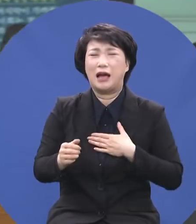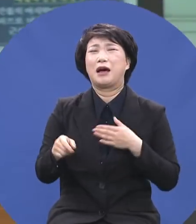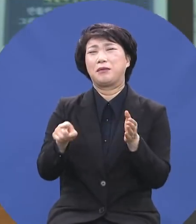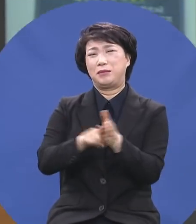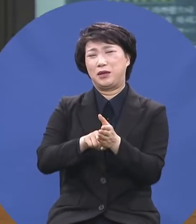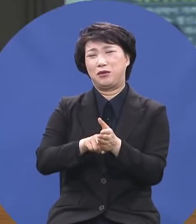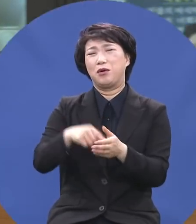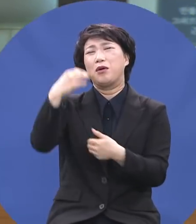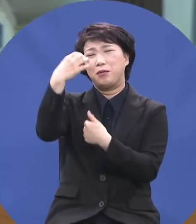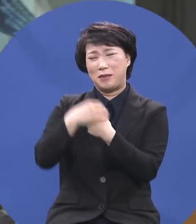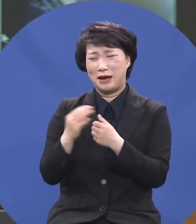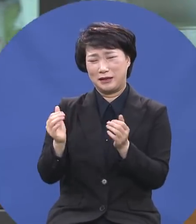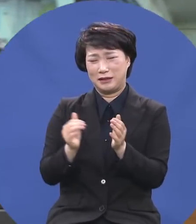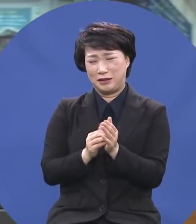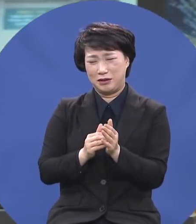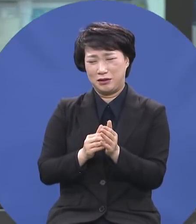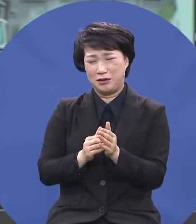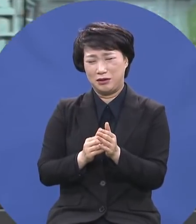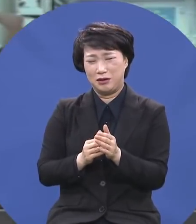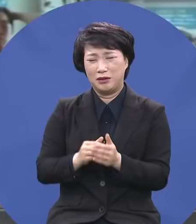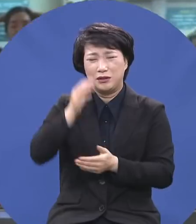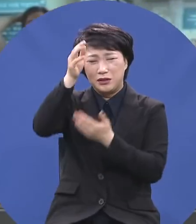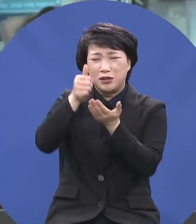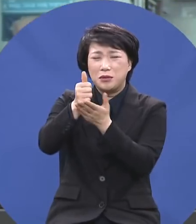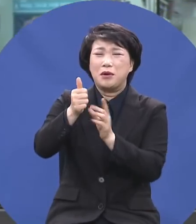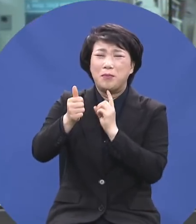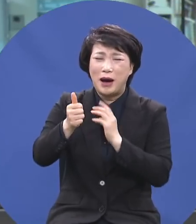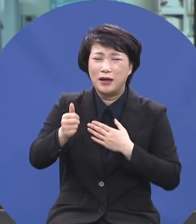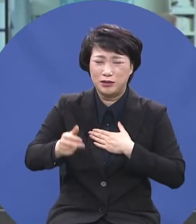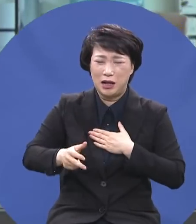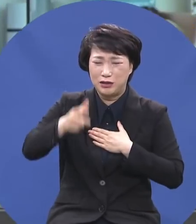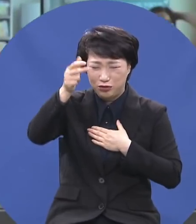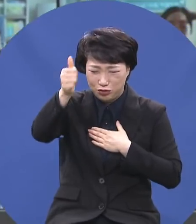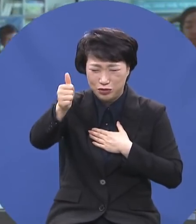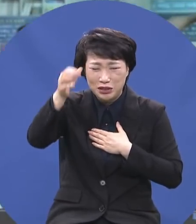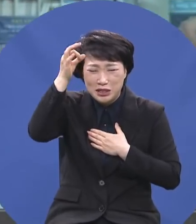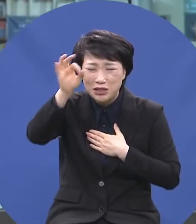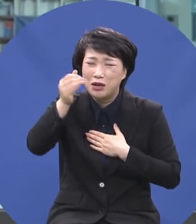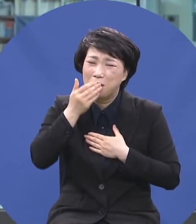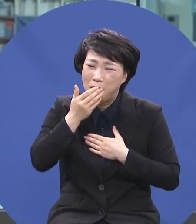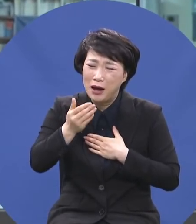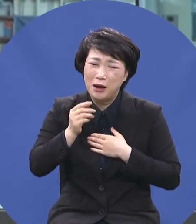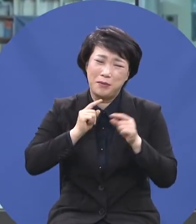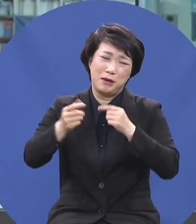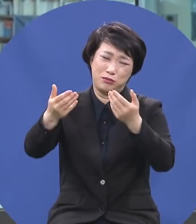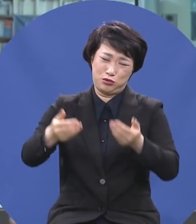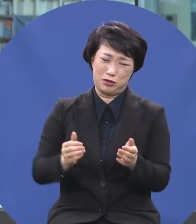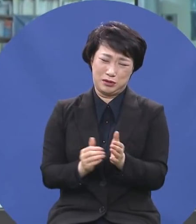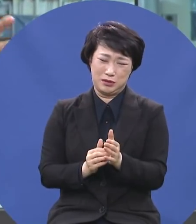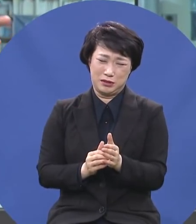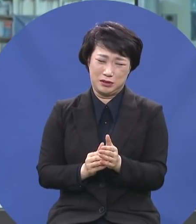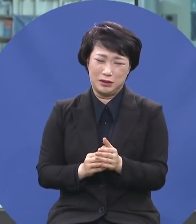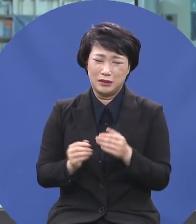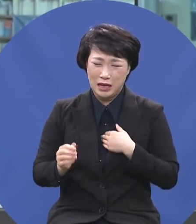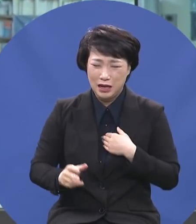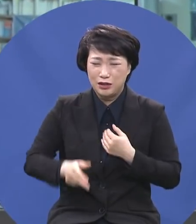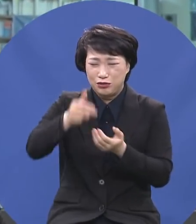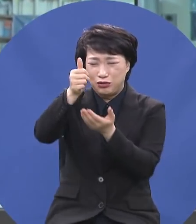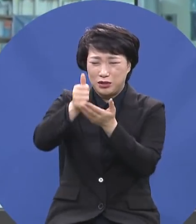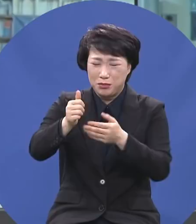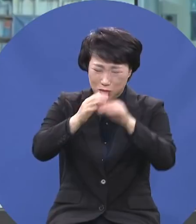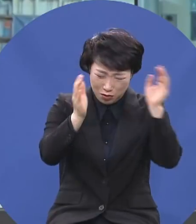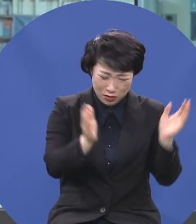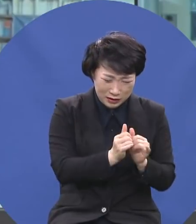믿고 세우셨사오니 성령으로만이 주를 주라 시인할 수 있다고 말씀했으니 그 주를